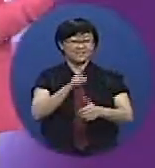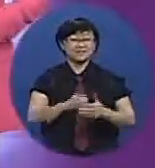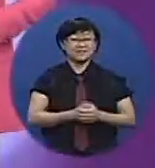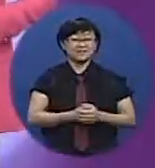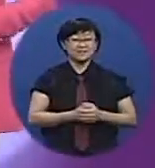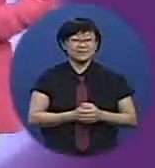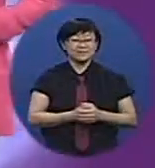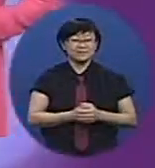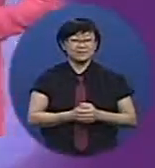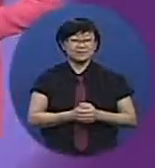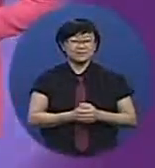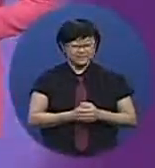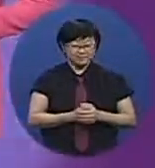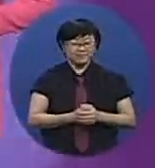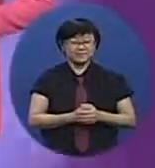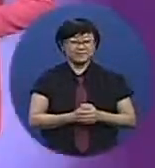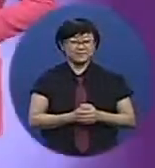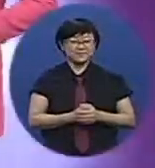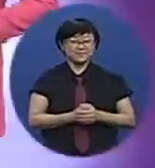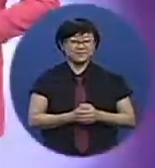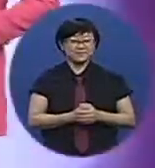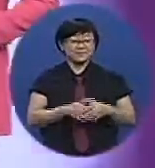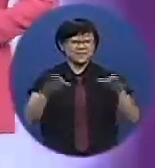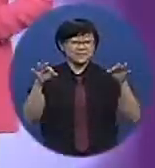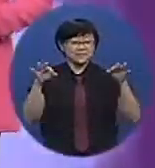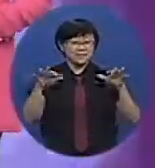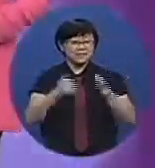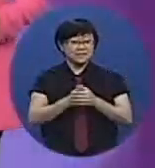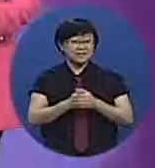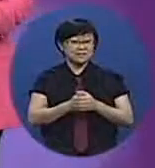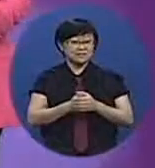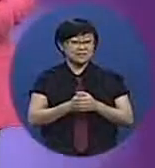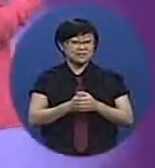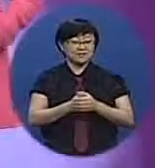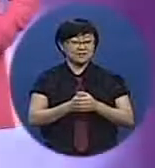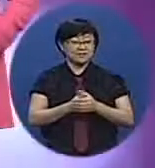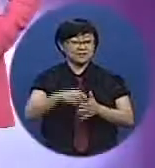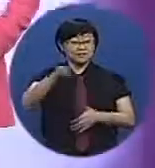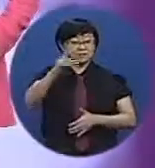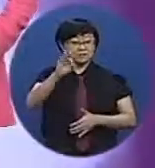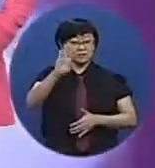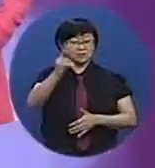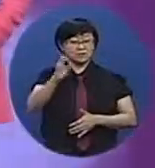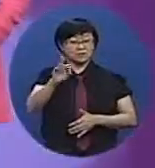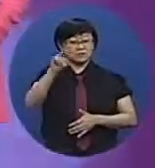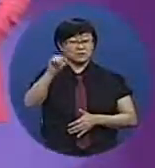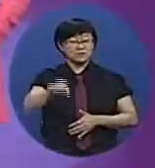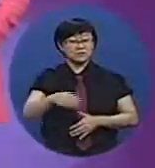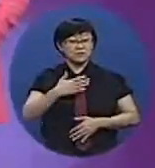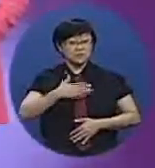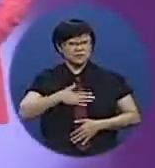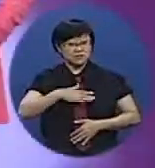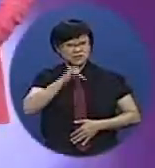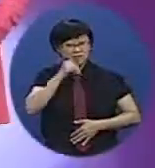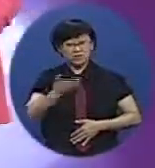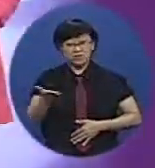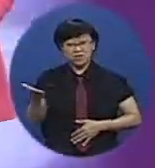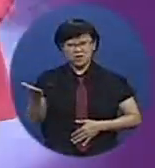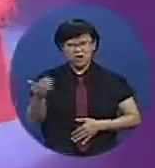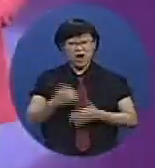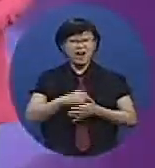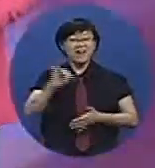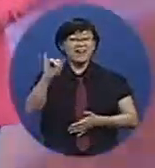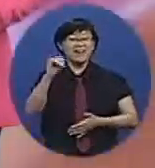네. 이나저나 잠시 전에도 네. 송봉수 씨는 알겠는데 옆에 계시는